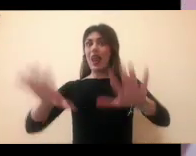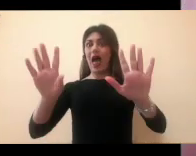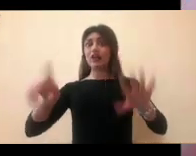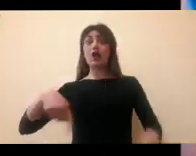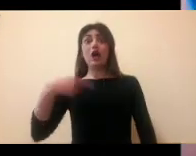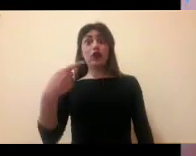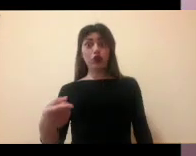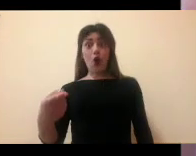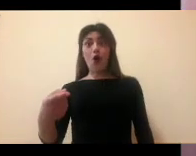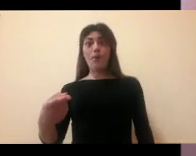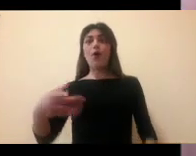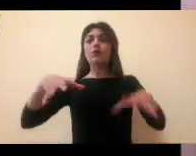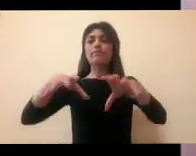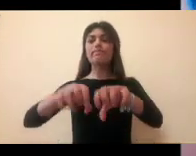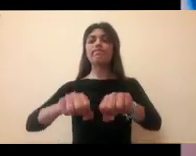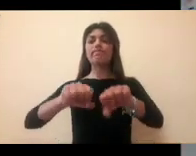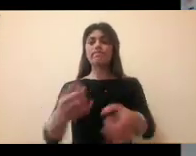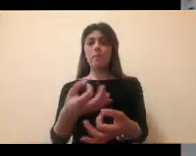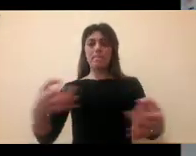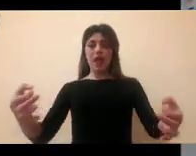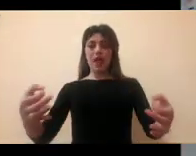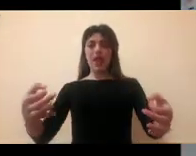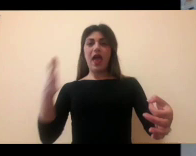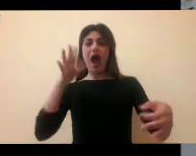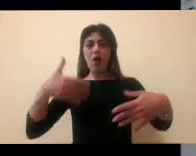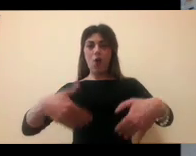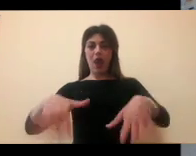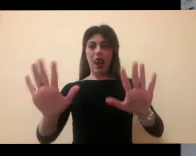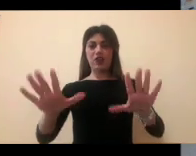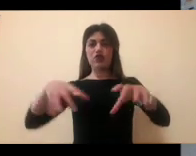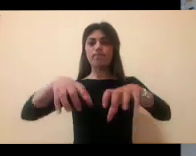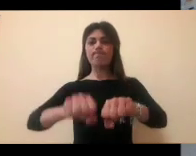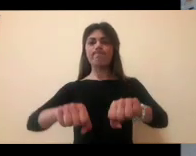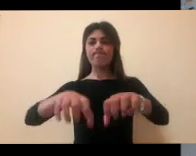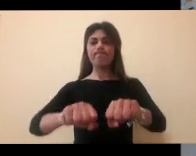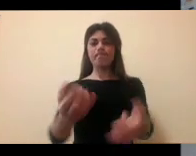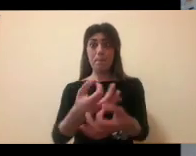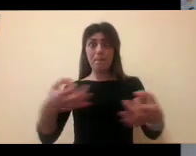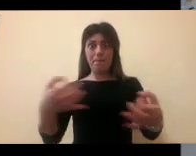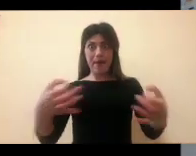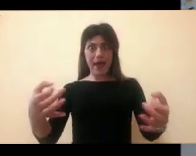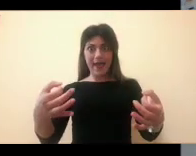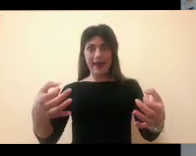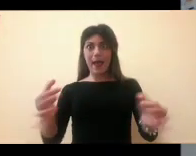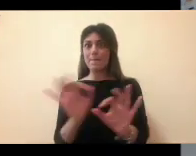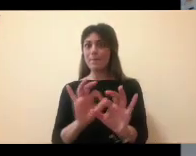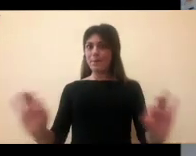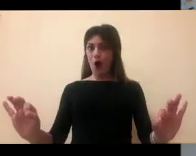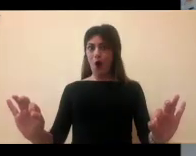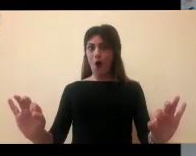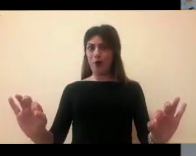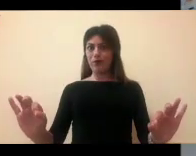con le mani per eliminare l'acqua. Quando le zucchine sono belle asciutte, dopo averle strizzate bene, possiamo procedere